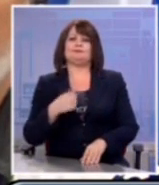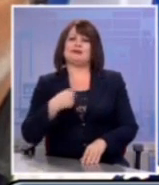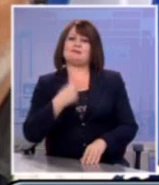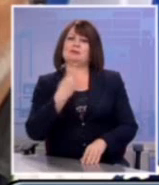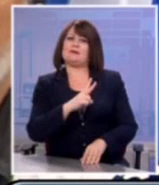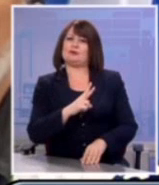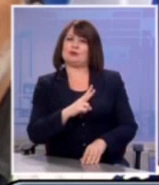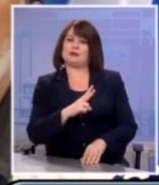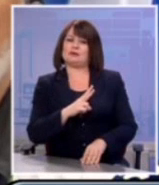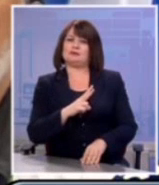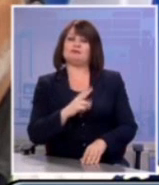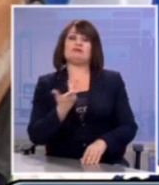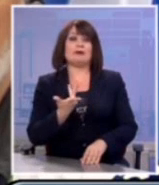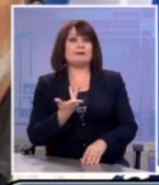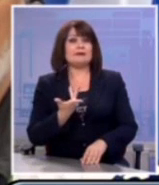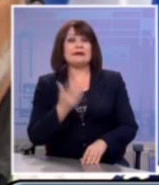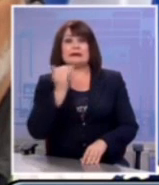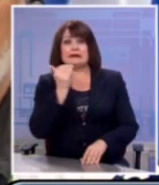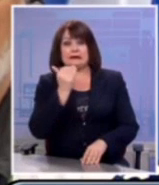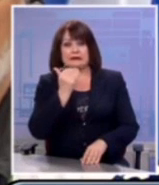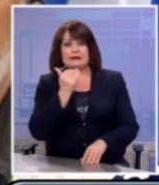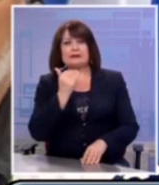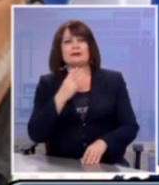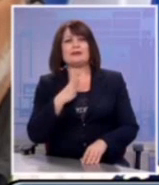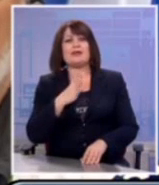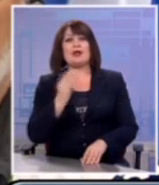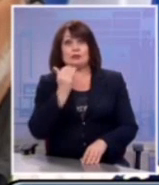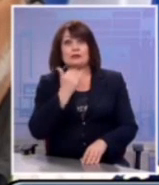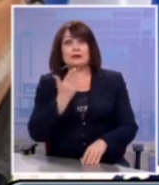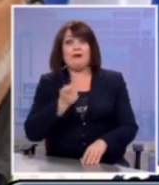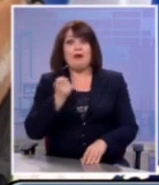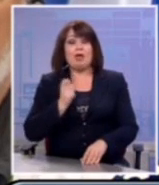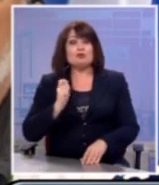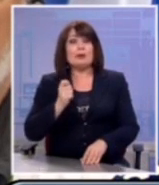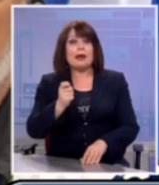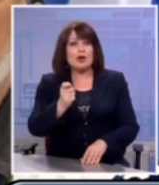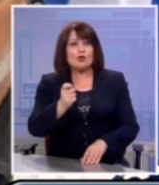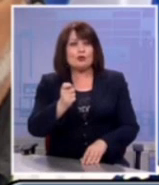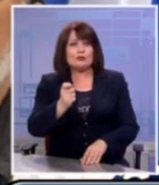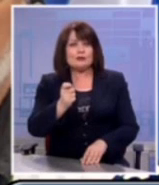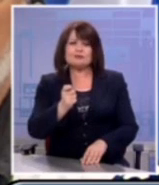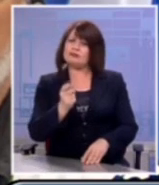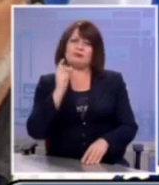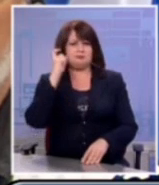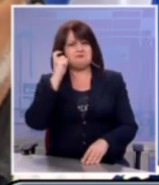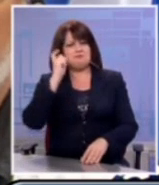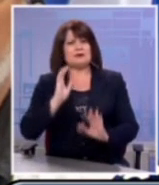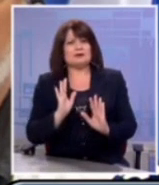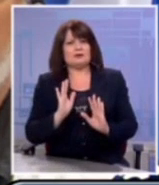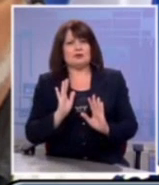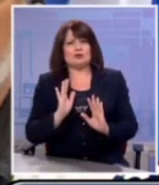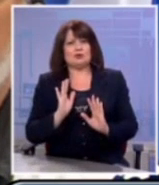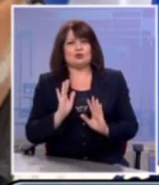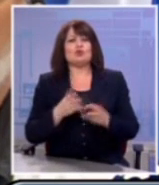συμπεριφορά εκείνων που επισπεύδουν την αποπληρωμή του χρέους, χωρίς να συνυπολογίζουν ότι